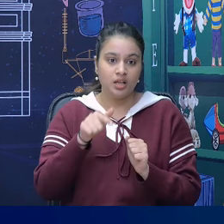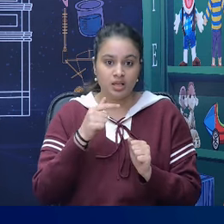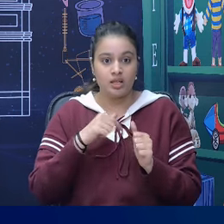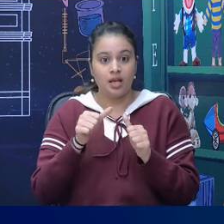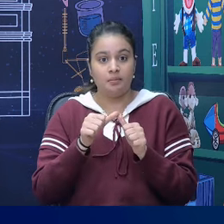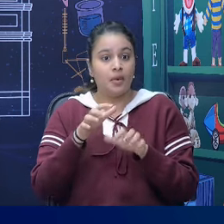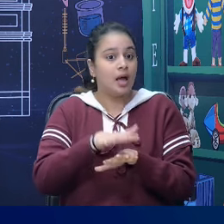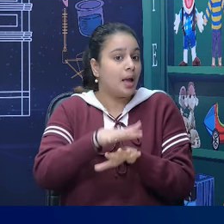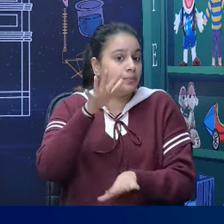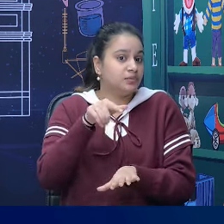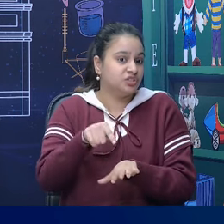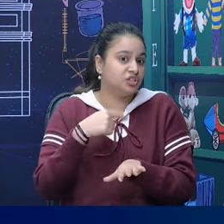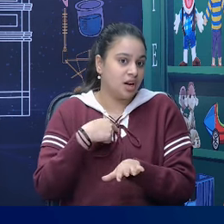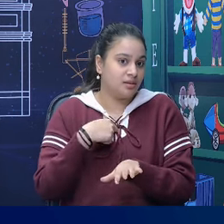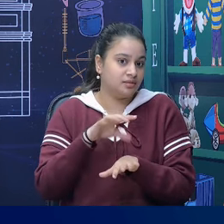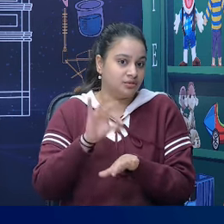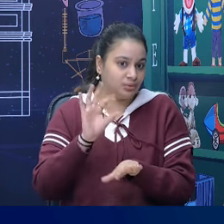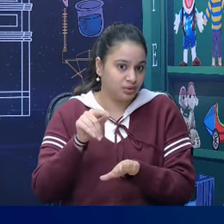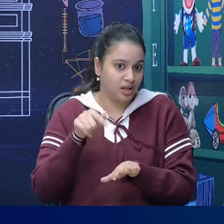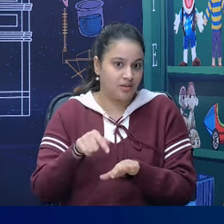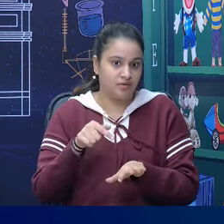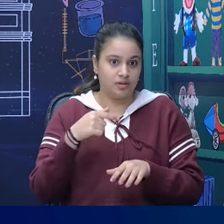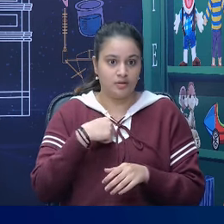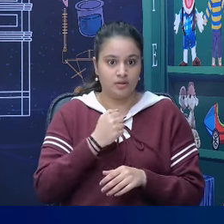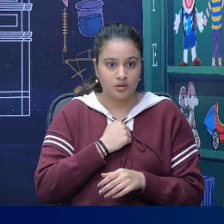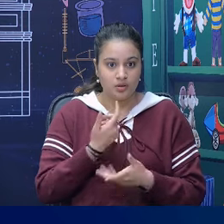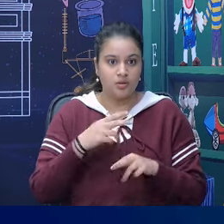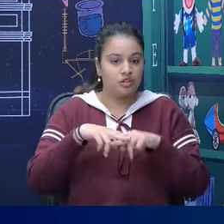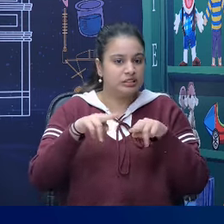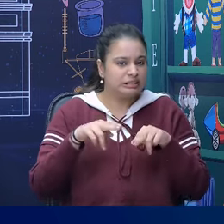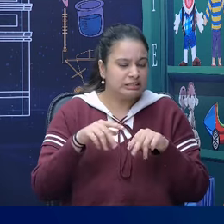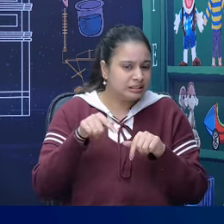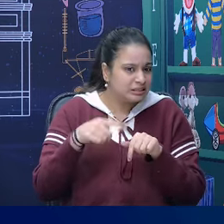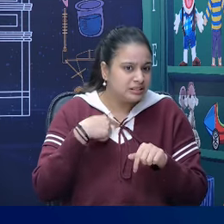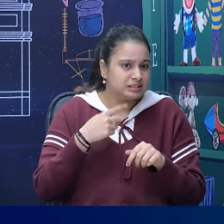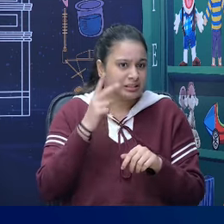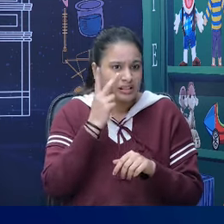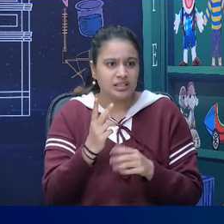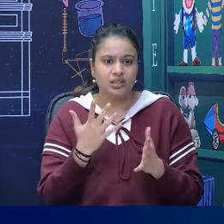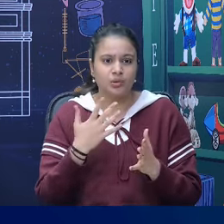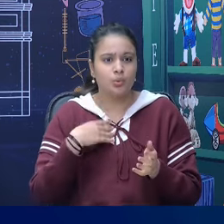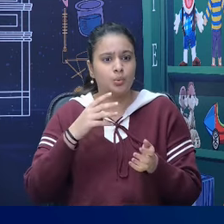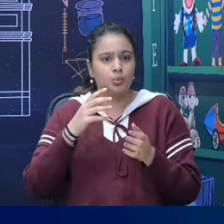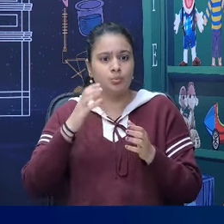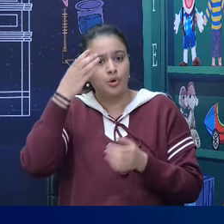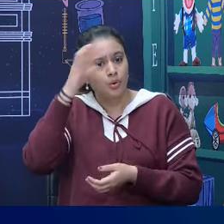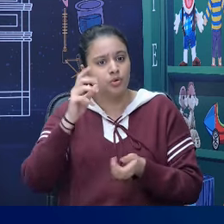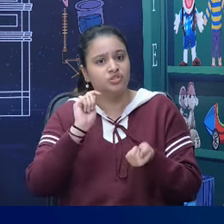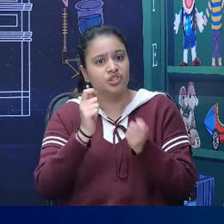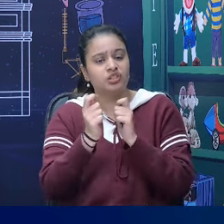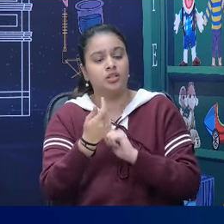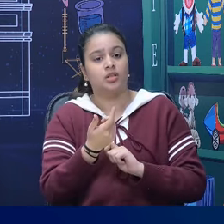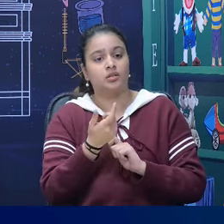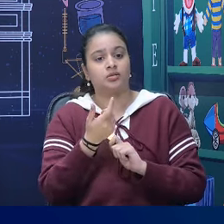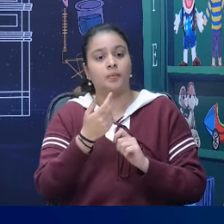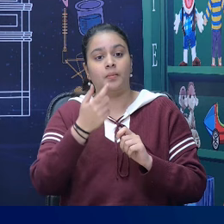रहे हैं अब हमारा अ जो कॉंक्रीट मटेरियल है फैमिलियरिटी नहीं होती उसके साथ फैमिलियरिटी नहीं है और कंक्रीट मटेरियल से क्योंकि मैथ्स एब्स्ट्रेक्टनेस